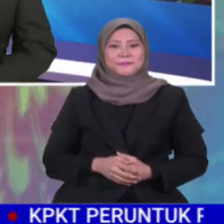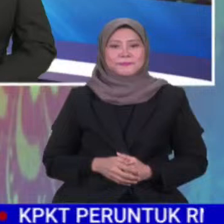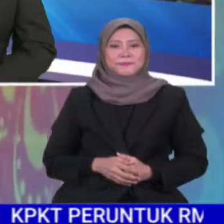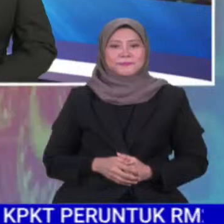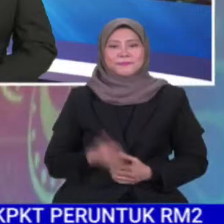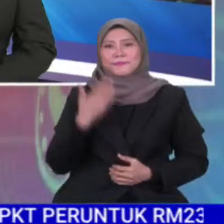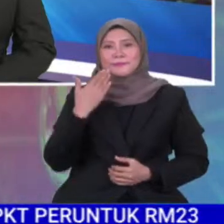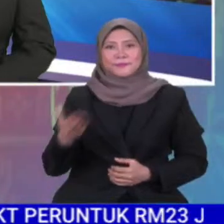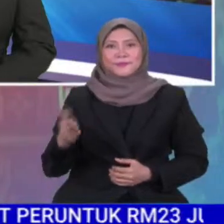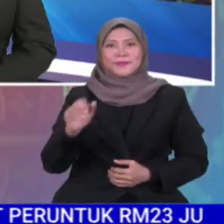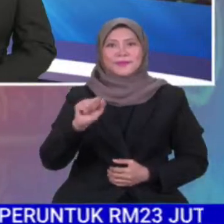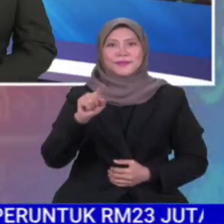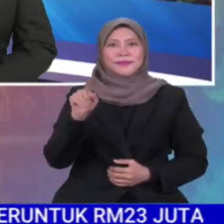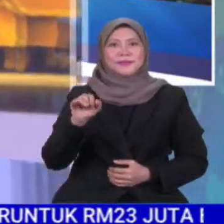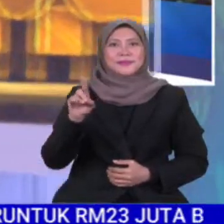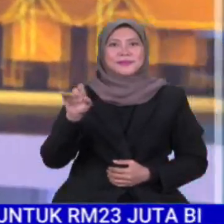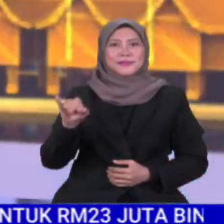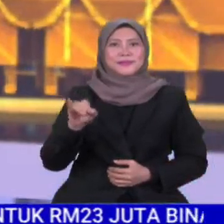Terima kasih Azidi.